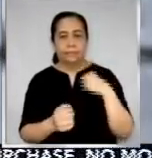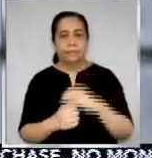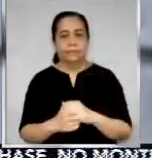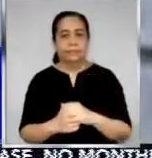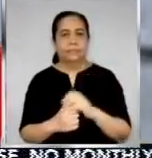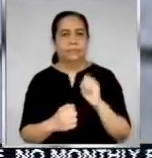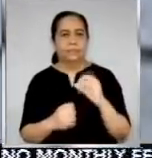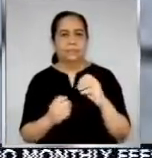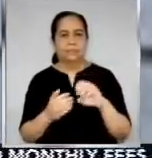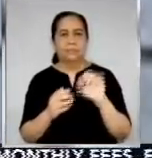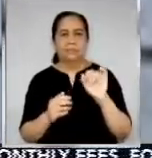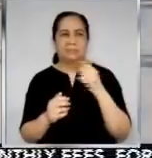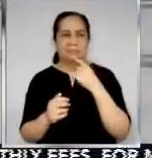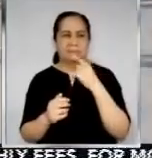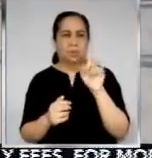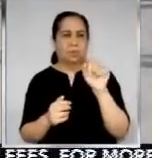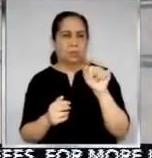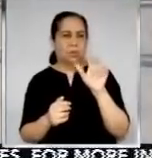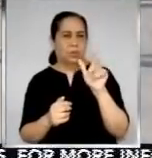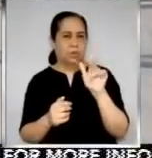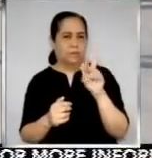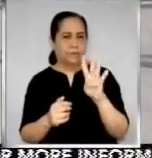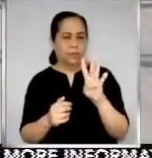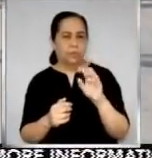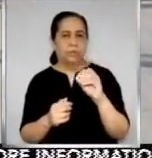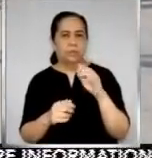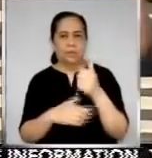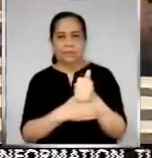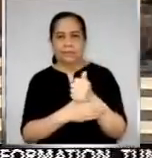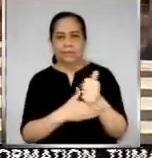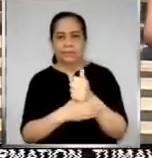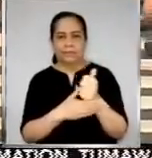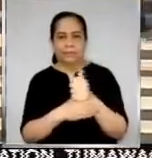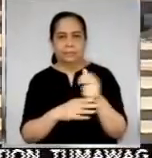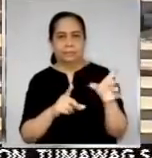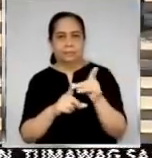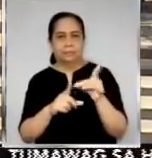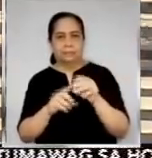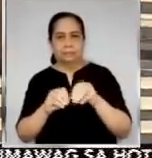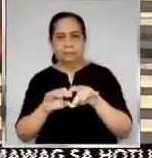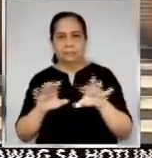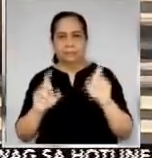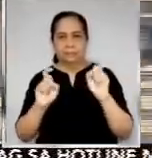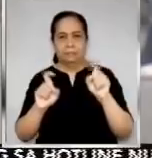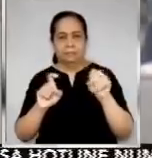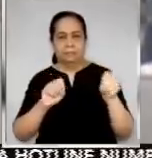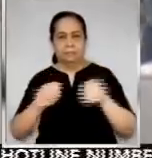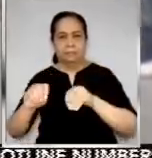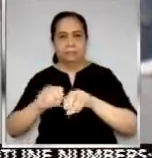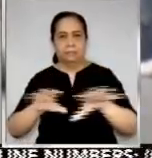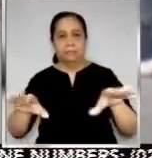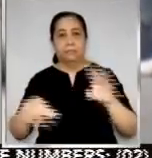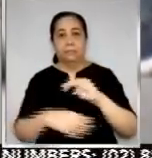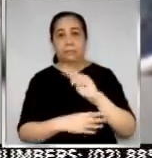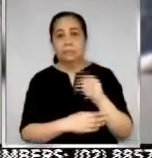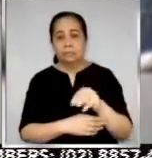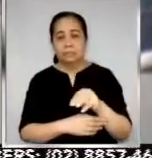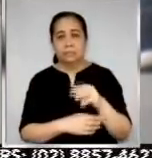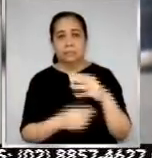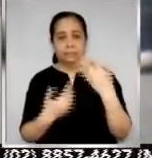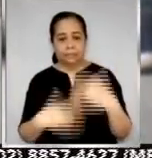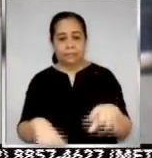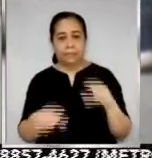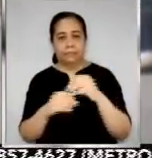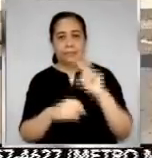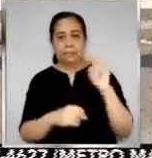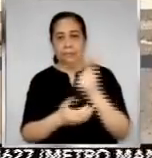na sa 1.24 ang average reproduction number o bilis ng hawahan sa Metro Manila sa pagtatapos ng ikalawang linggo